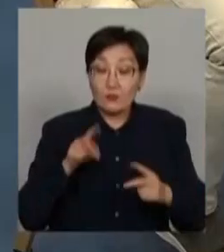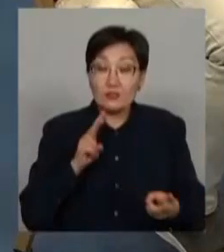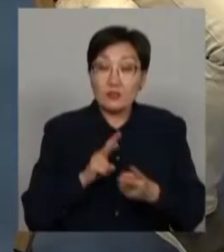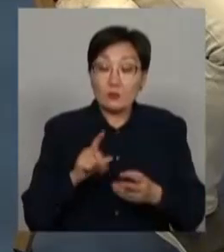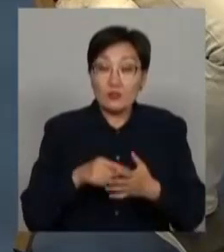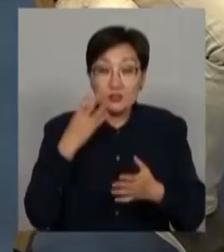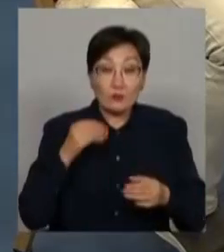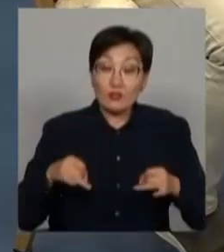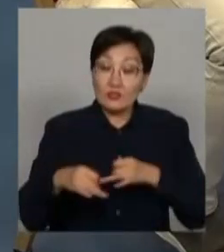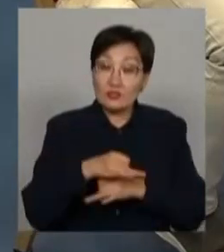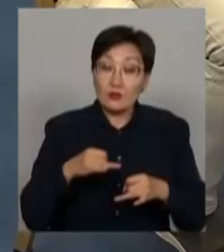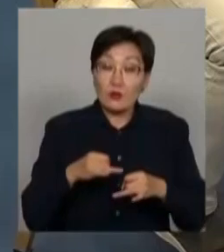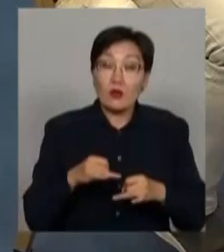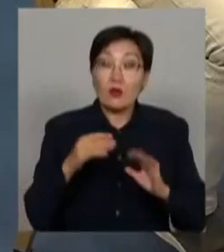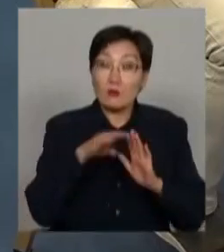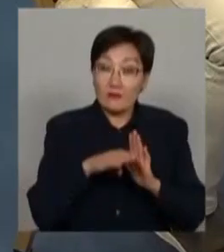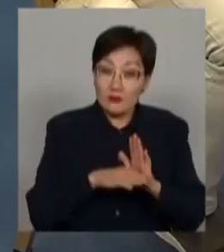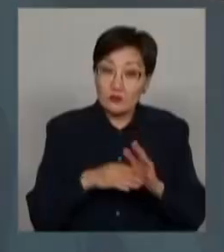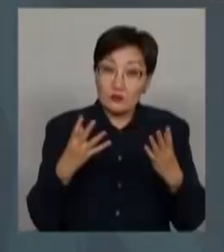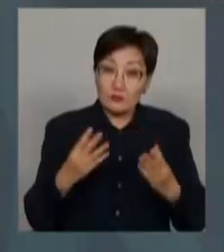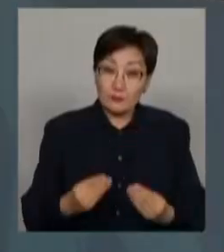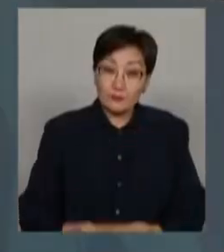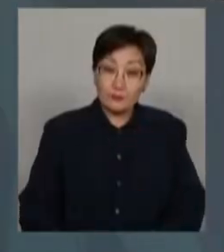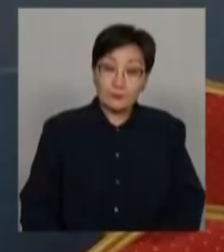встретились в Алматы и обсудили повестку дня.